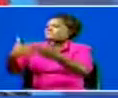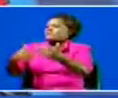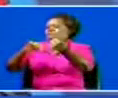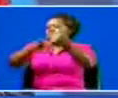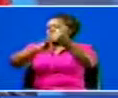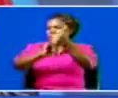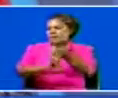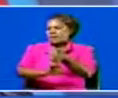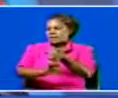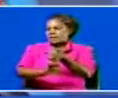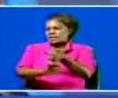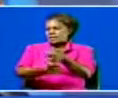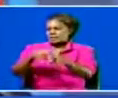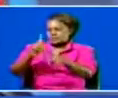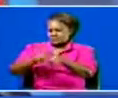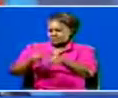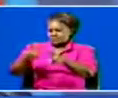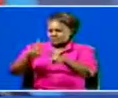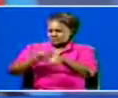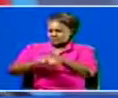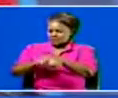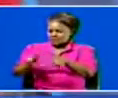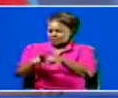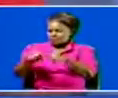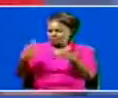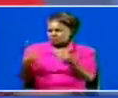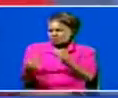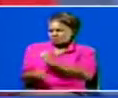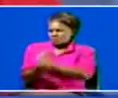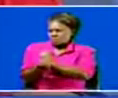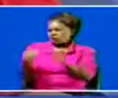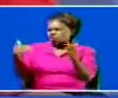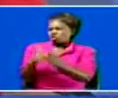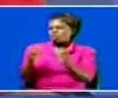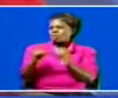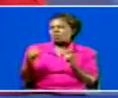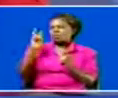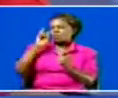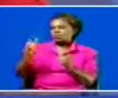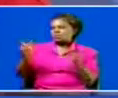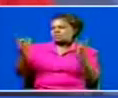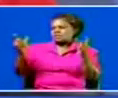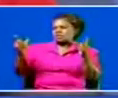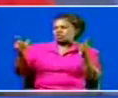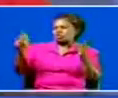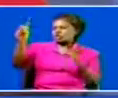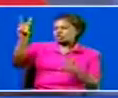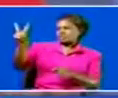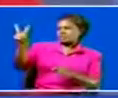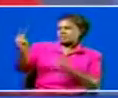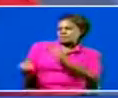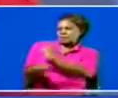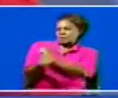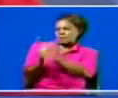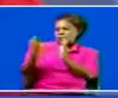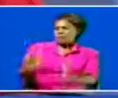aolewe. Na hata akikanganyana apewe ushauri. Ushauri huwa hauachi, ndio maana sana mmeona katika maredio, katika ma-TV washauri tumejaa